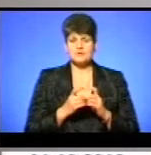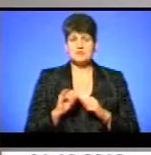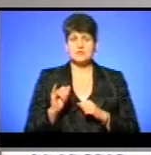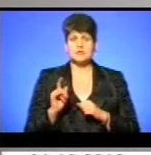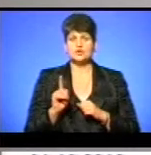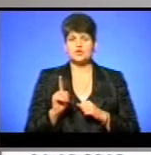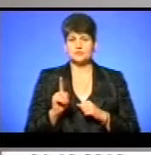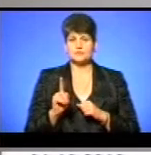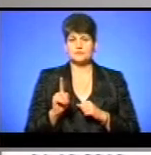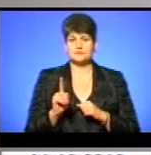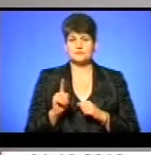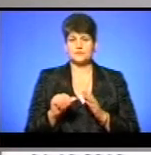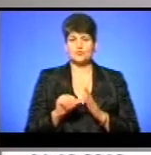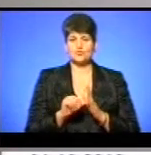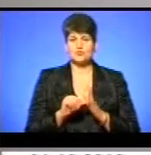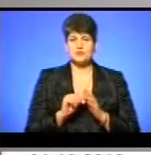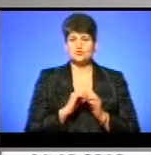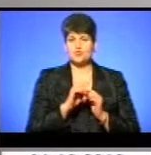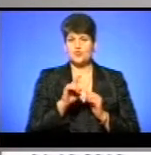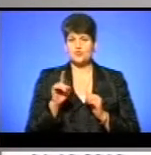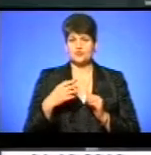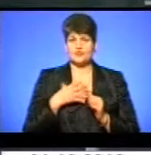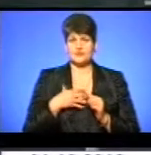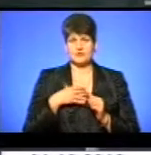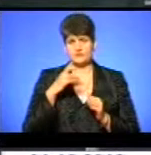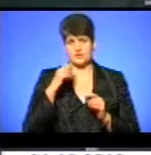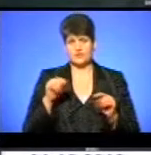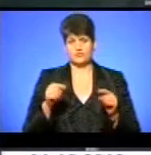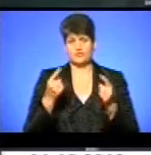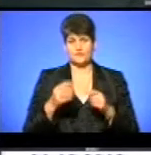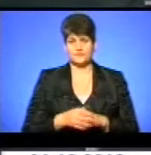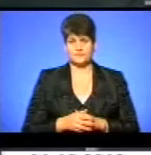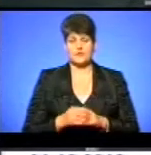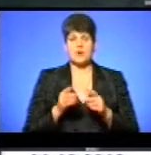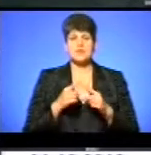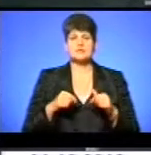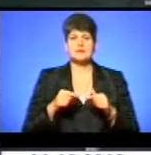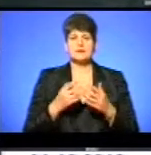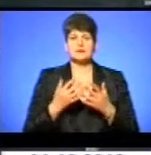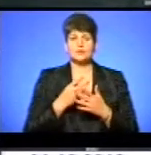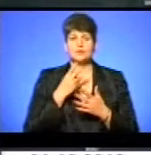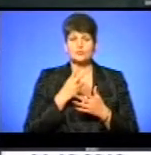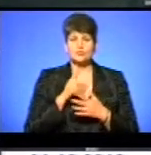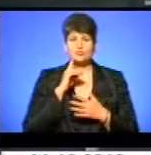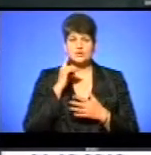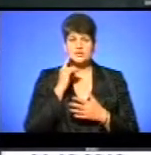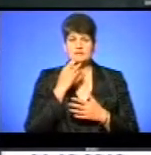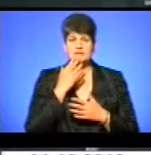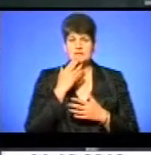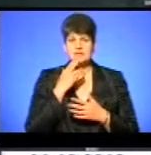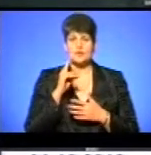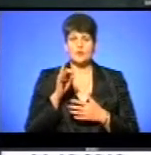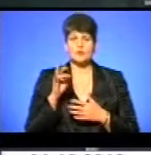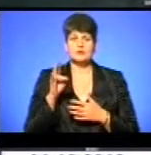що участь кожного з нас дуже важлива в державотворенні. Організатори кінопоказу, молодіжний націоналістичний